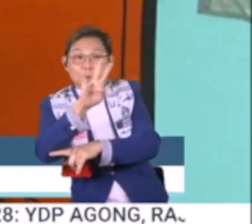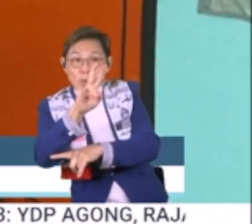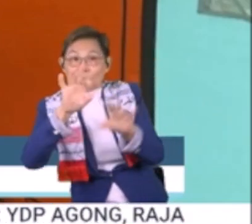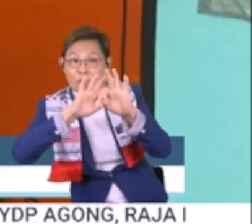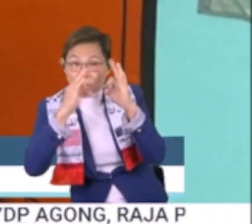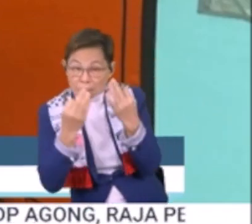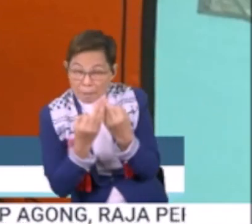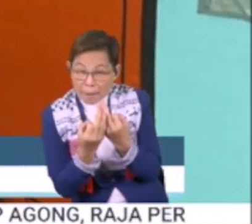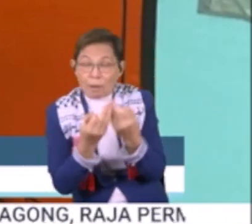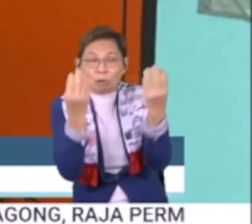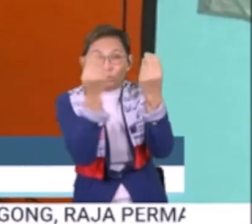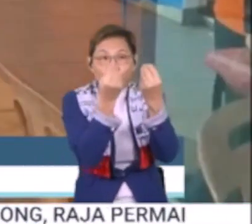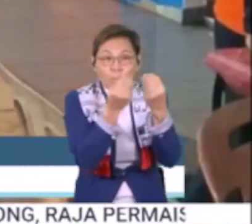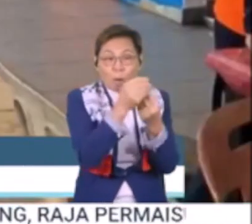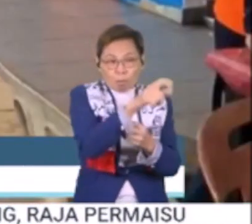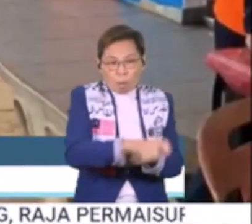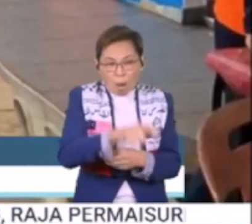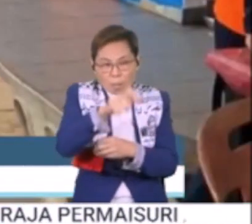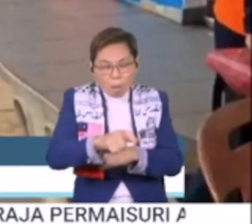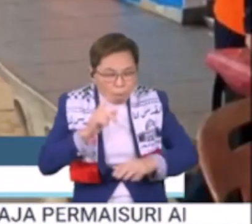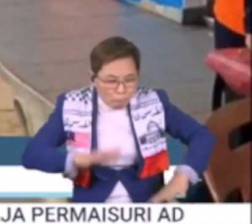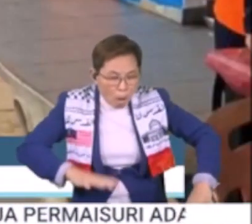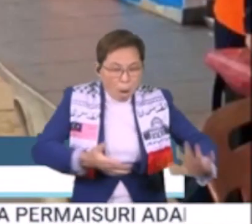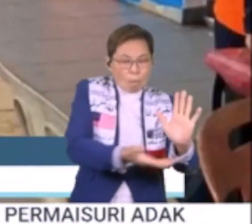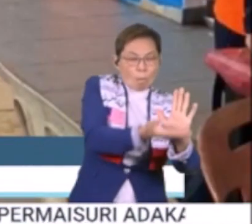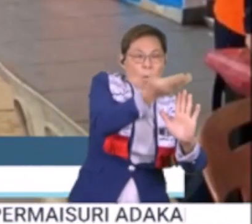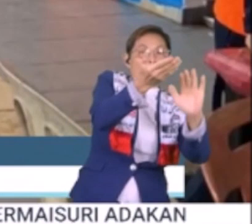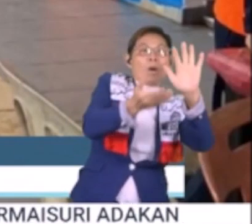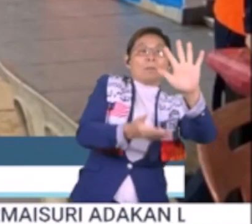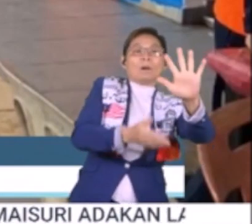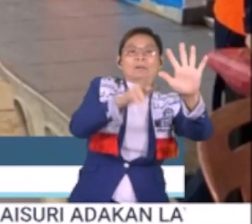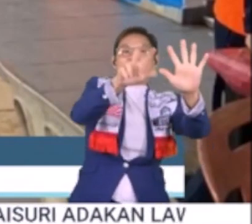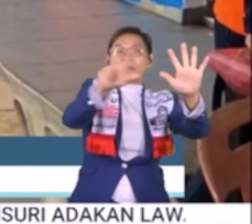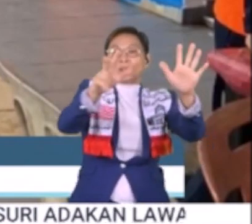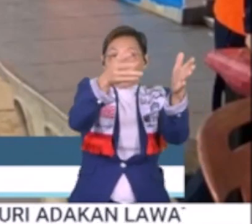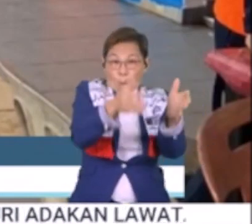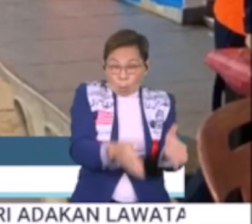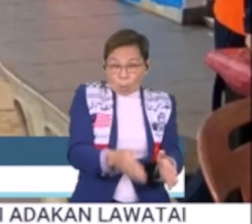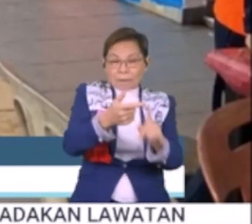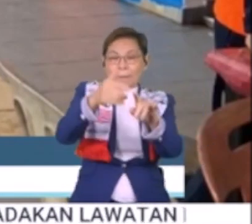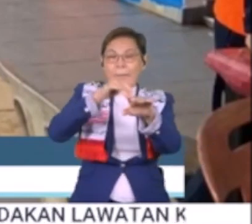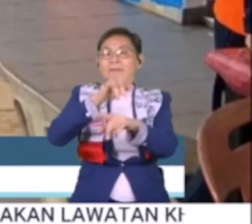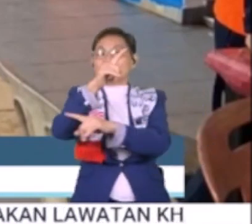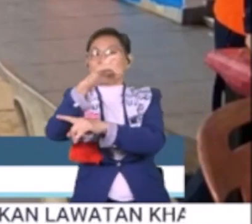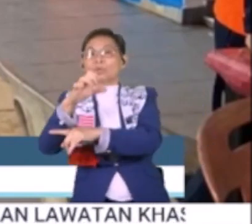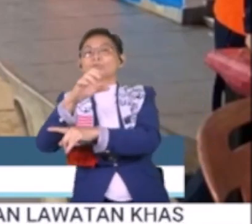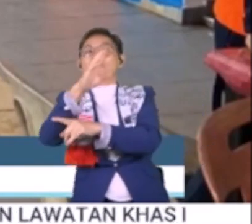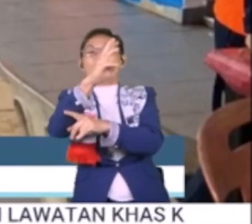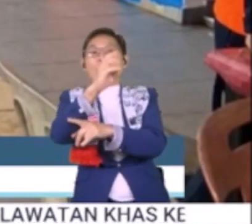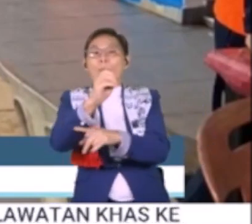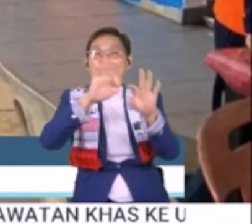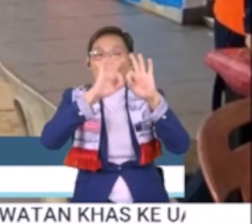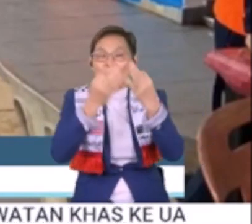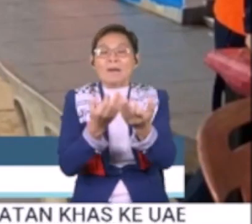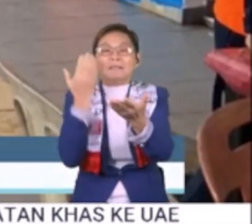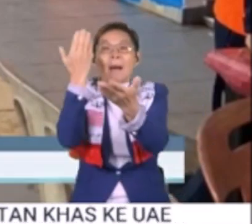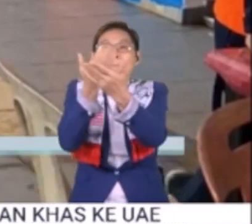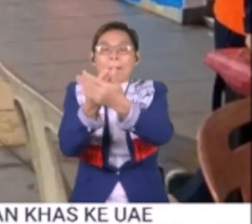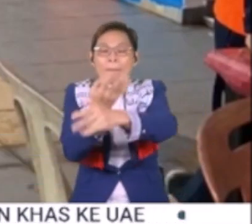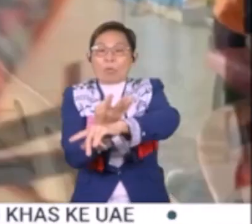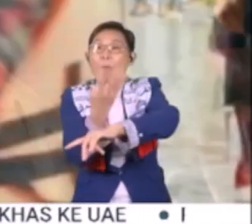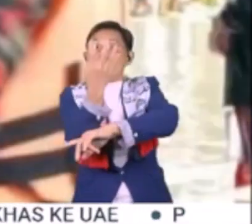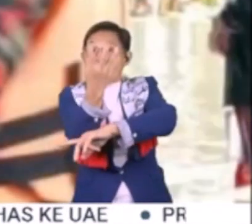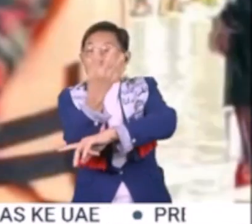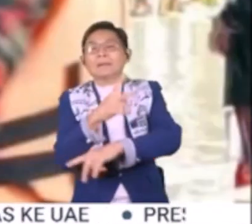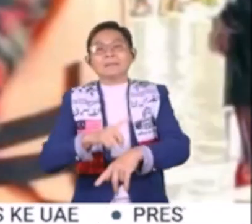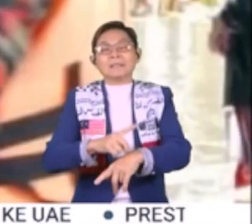keluarga ia menjadikan jumlah penduduk terjejas meningkat kepada 533 orang daripada 160 keluarga setakat 4 petang